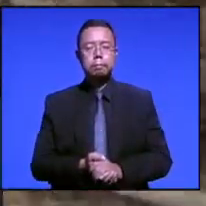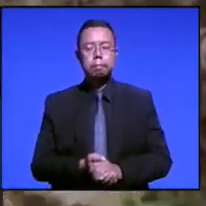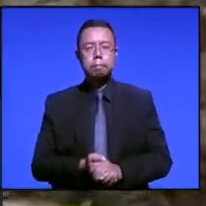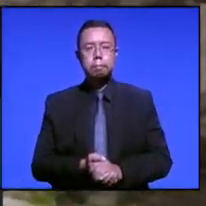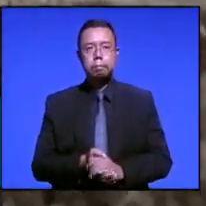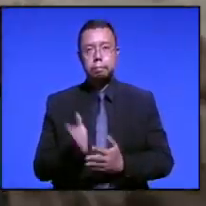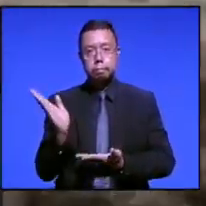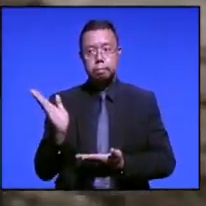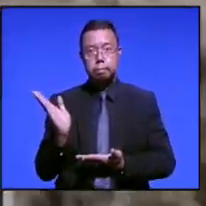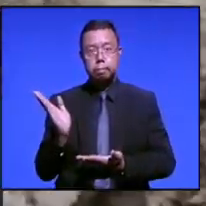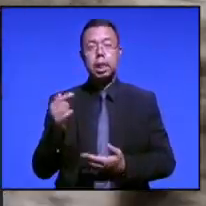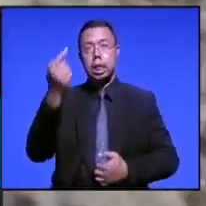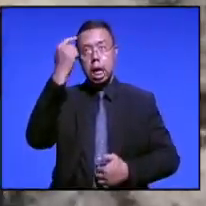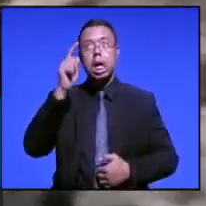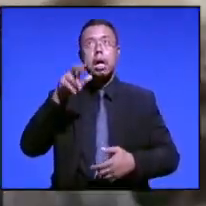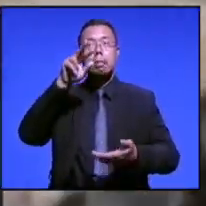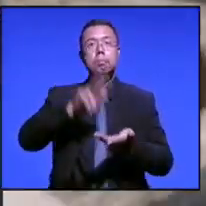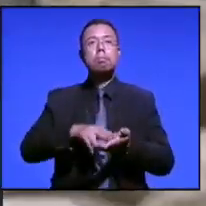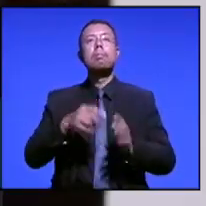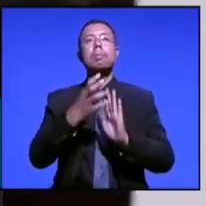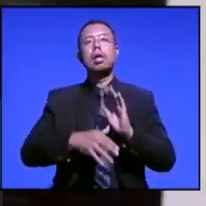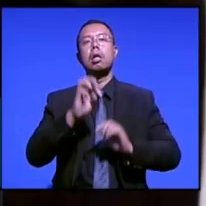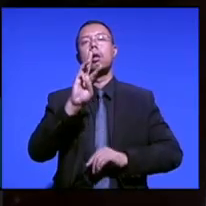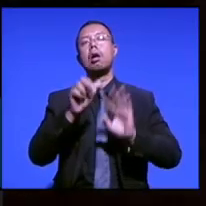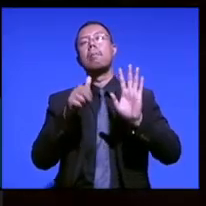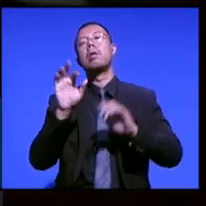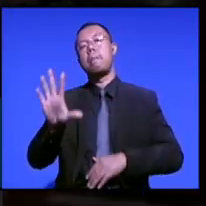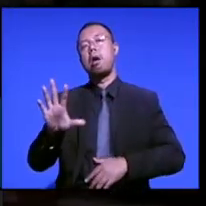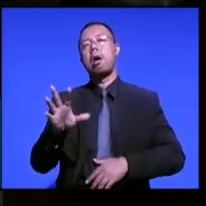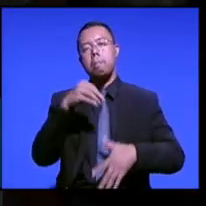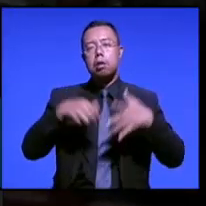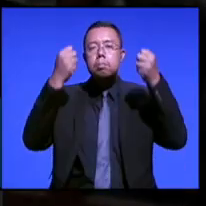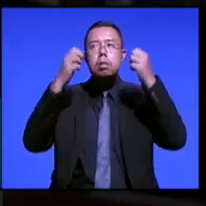Atas perbuatannya, tersangka akan dijerat pasal 365 KUHP dengan